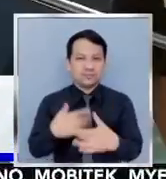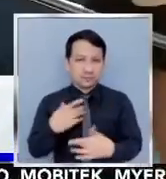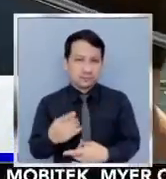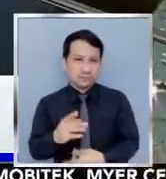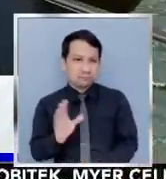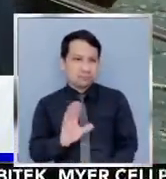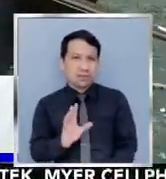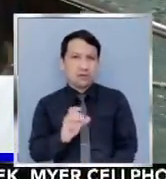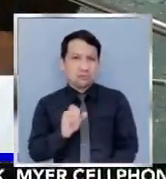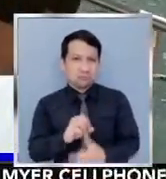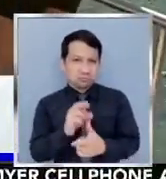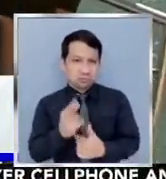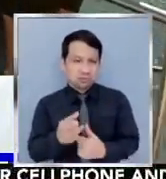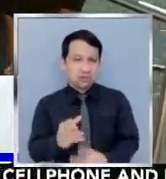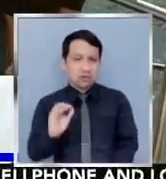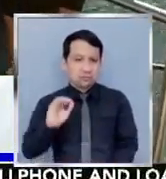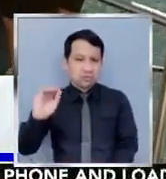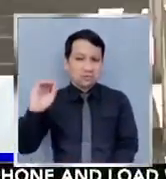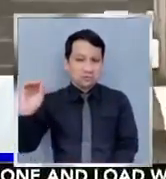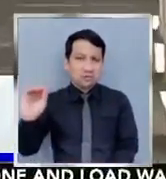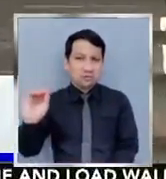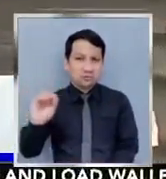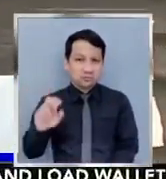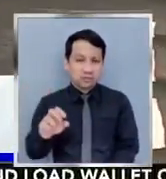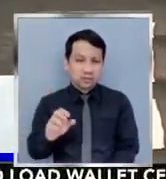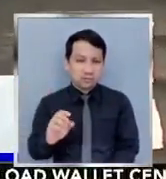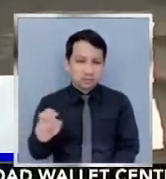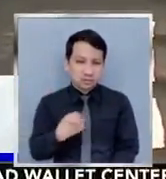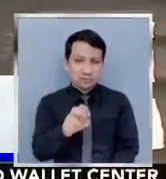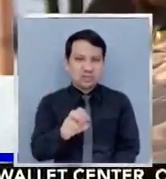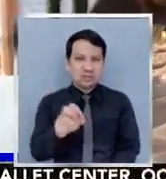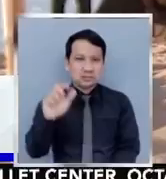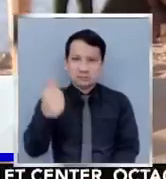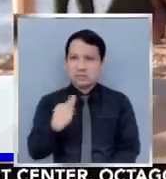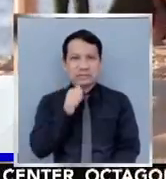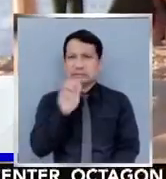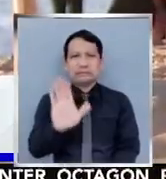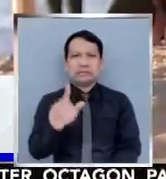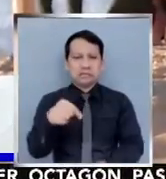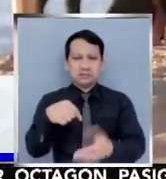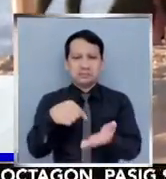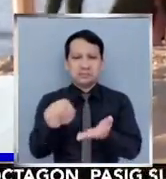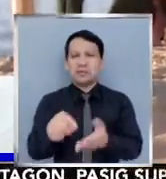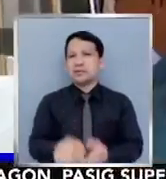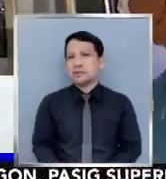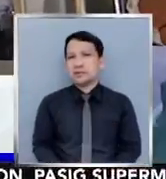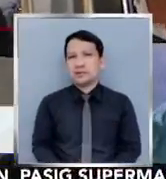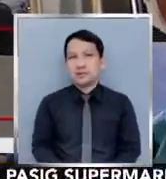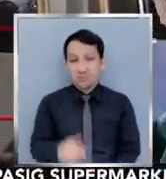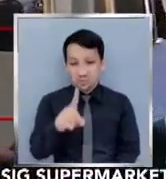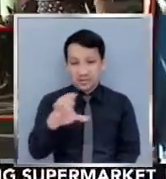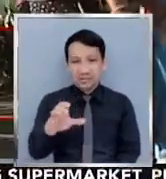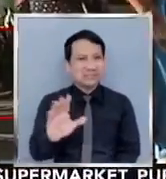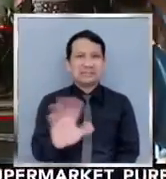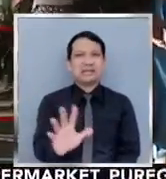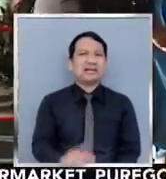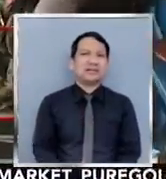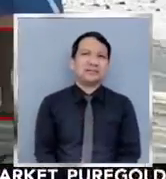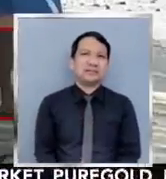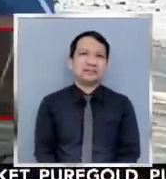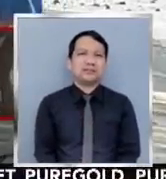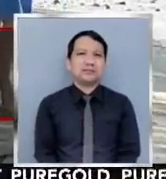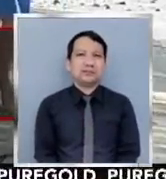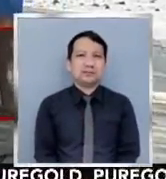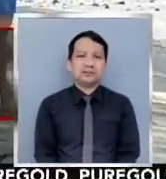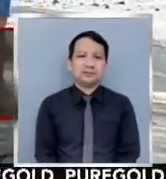kaya'y may sarili ng travel insurance, hindi naman na raw kailangan magbayad ng 100. May table sila dyan sa